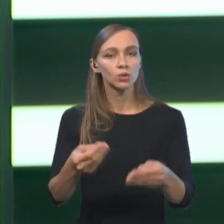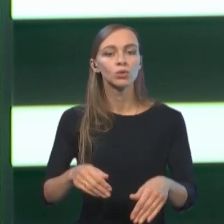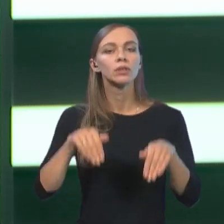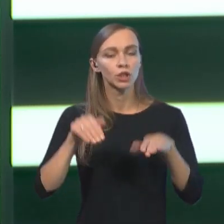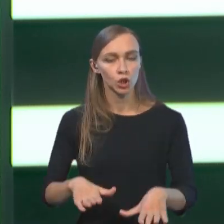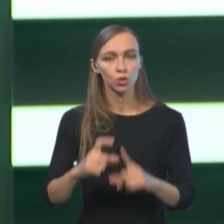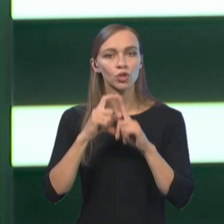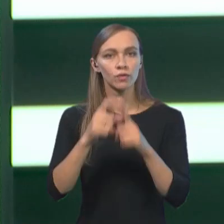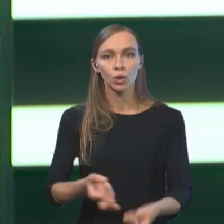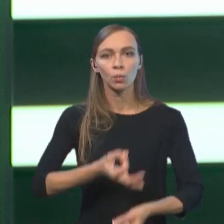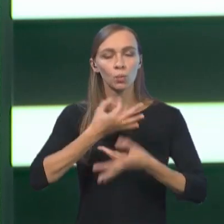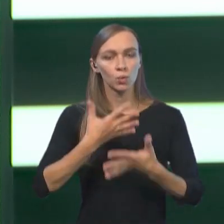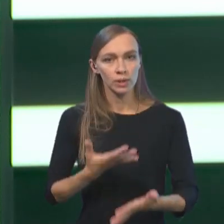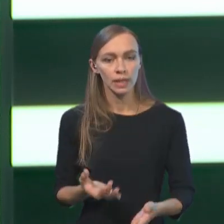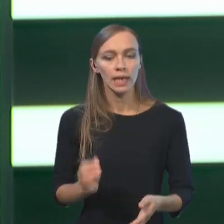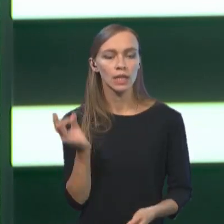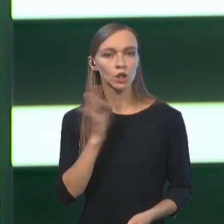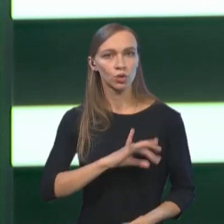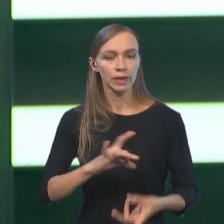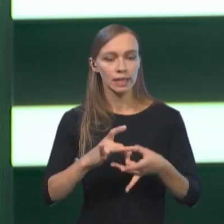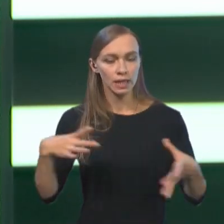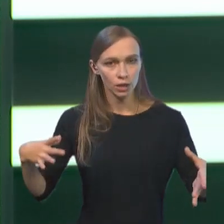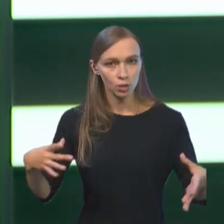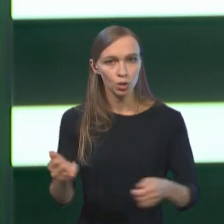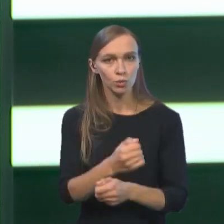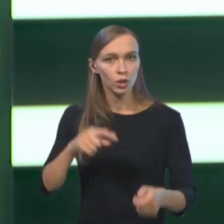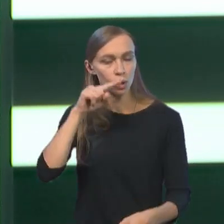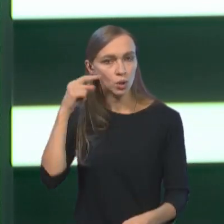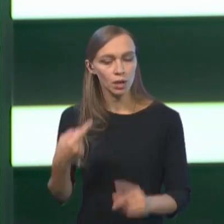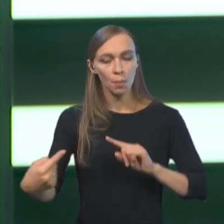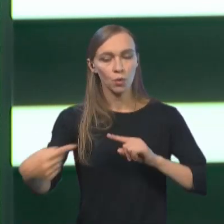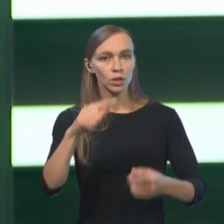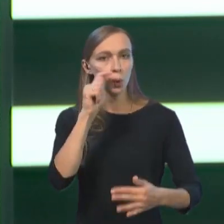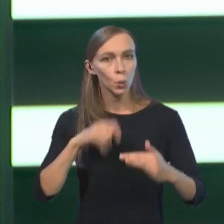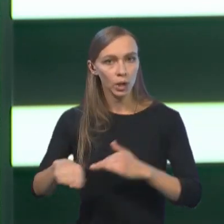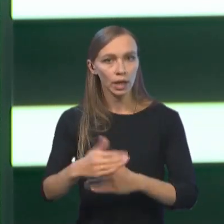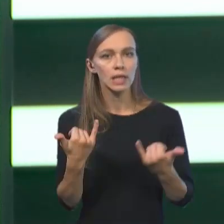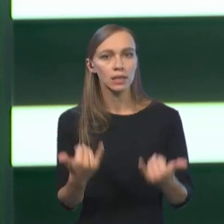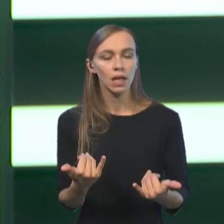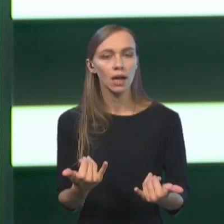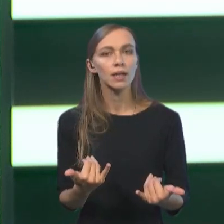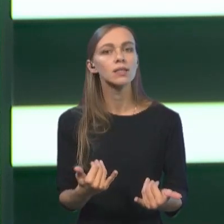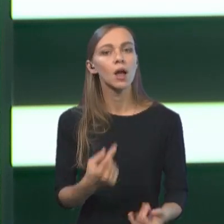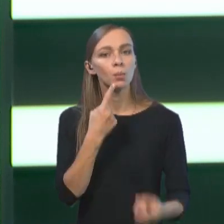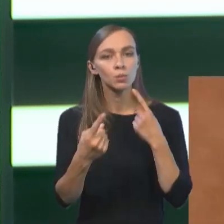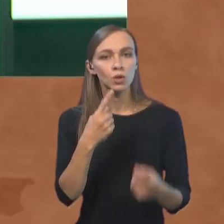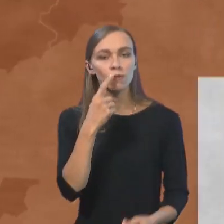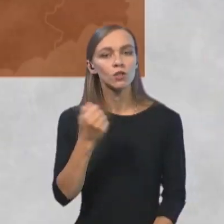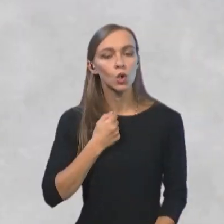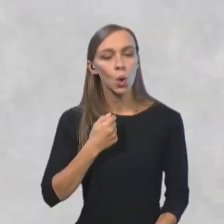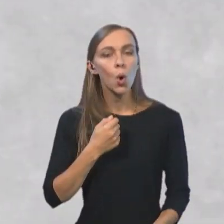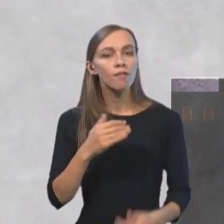Росією ядерної зброї проти України. Зараз маємо змогу поспілкуватися з військовим експертом